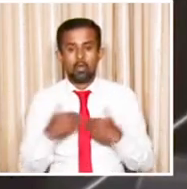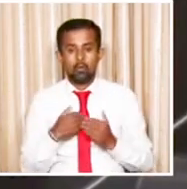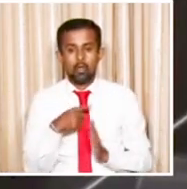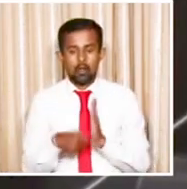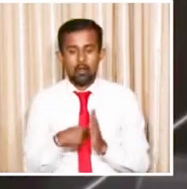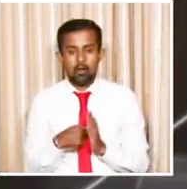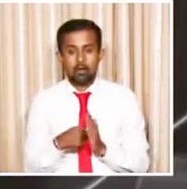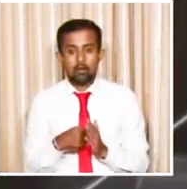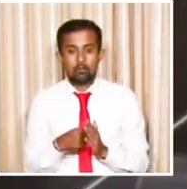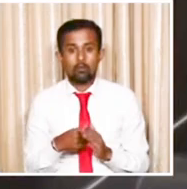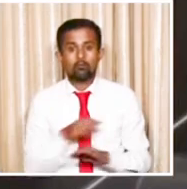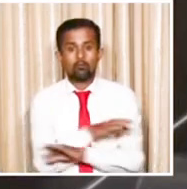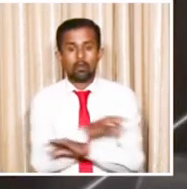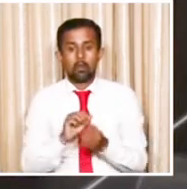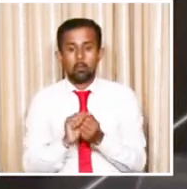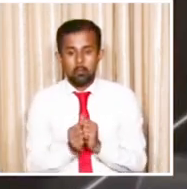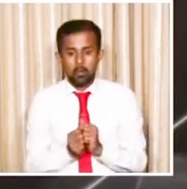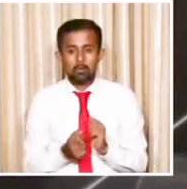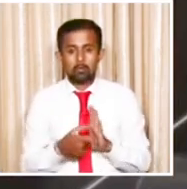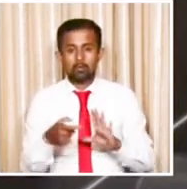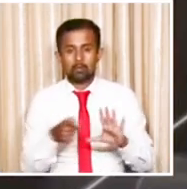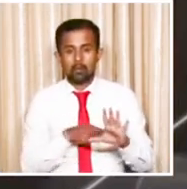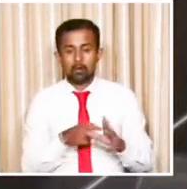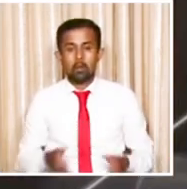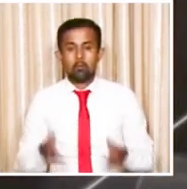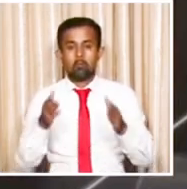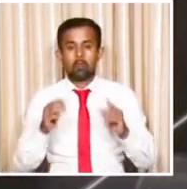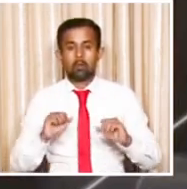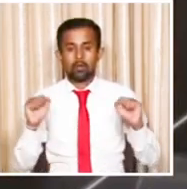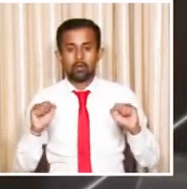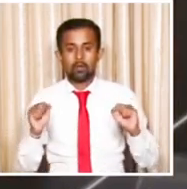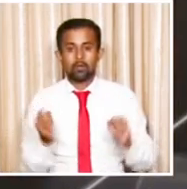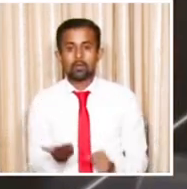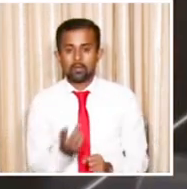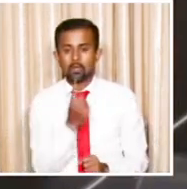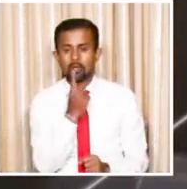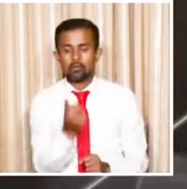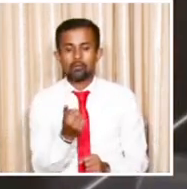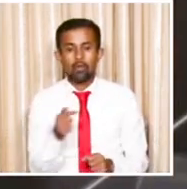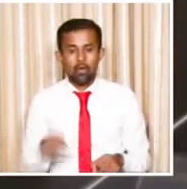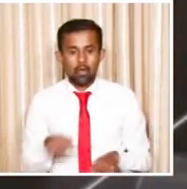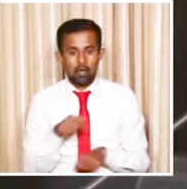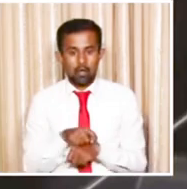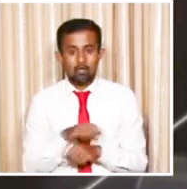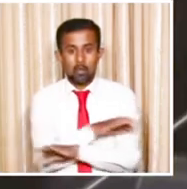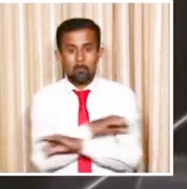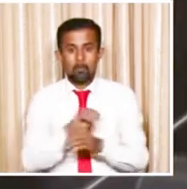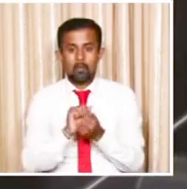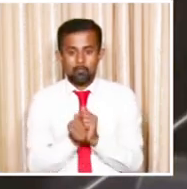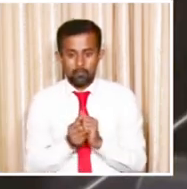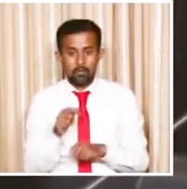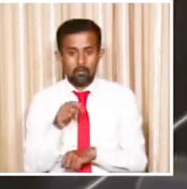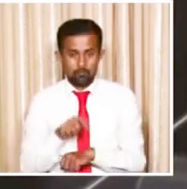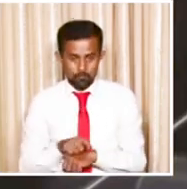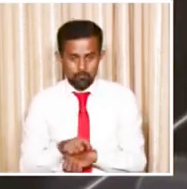රටේ ඒ වගේ සිස්ටම් එක වෙනස් කරන්න හදනකොට පාරට බැහැලා ඉල්ලුවේ සිස්ටම් එක වෙනස් කරන්න කියලා. හැබැයි අද අපි මේ සිස්ටම් එක වෙනස්